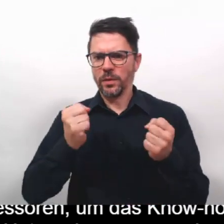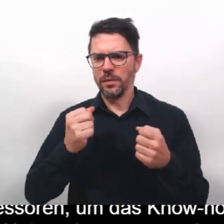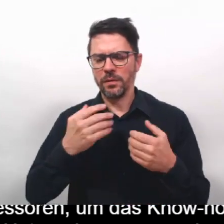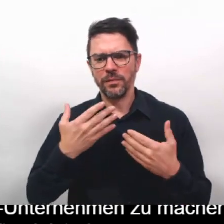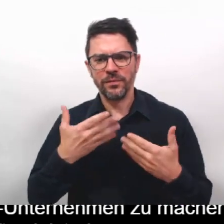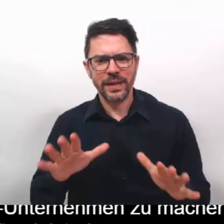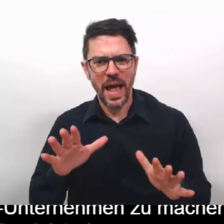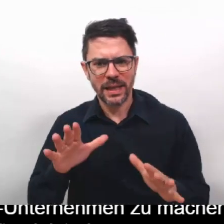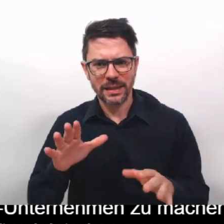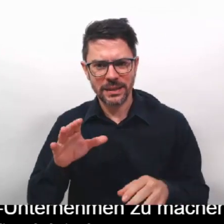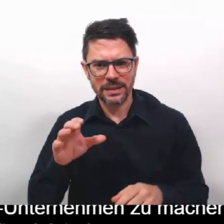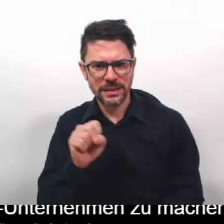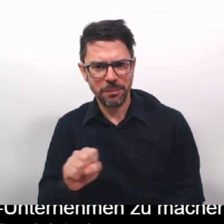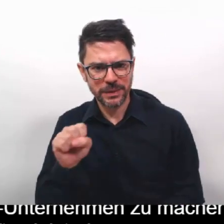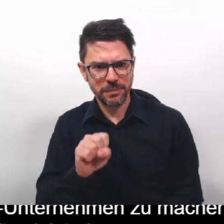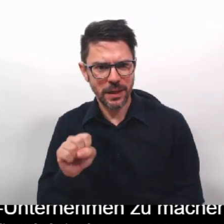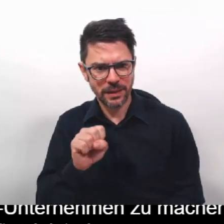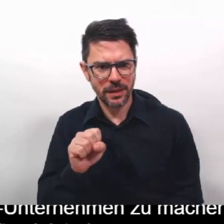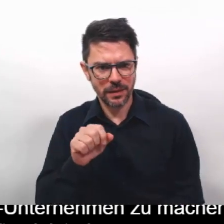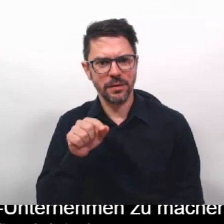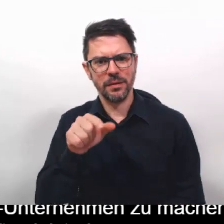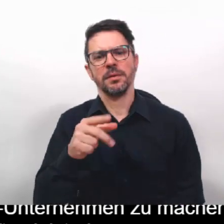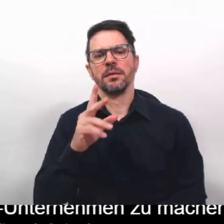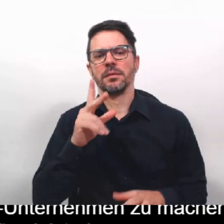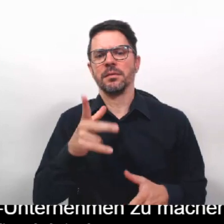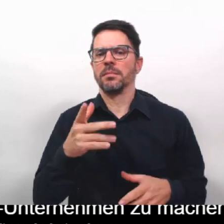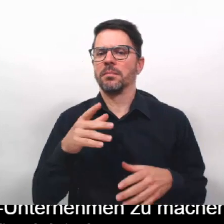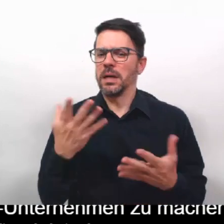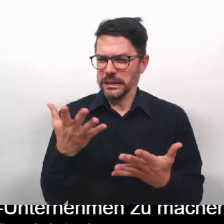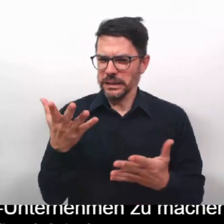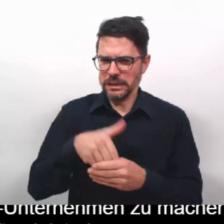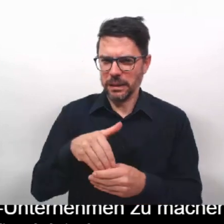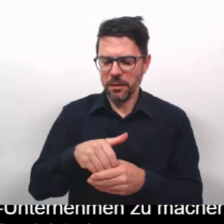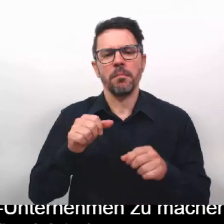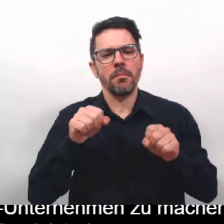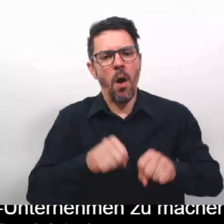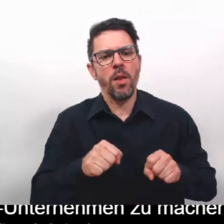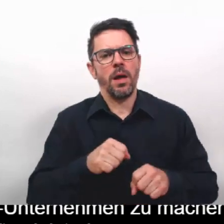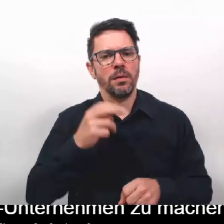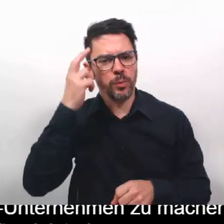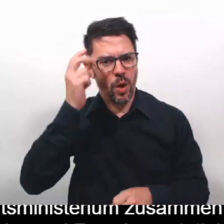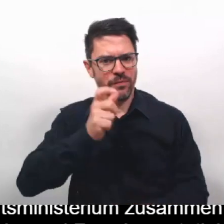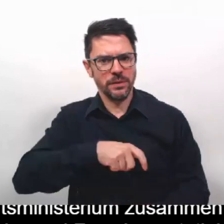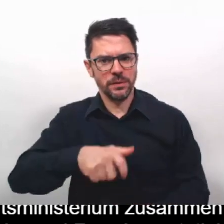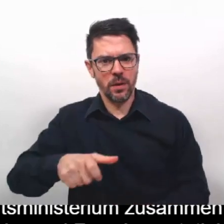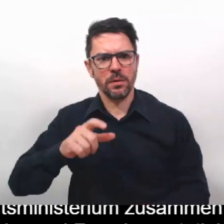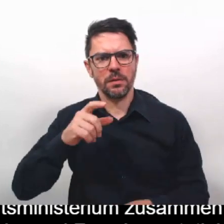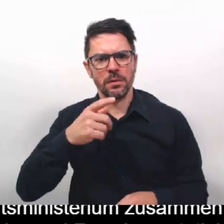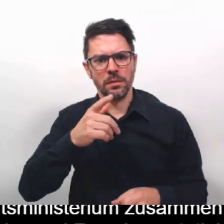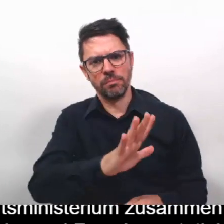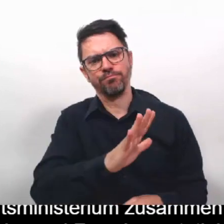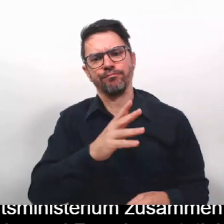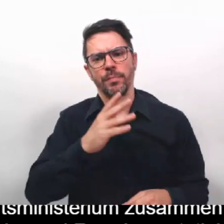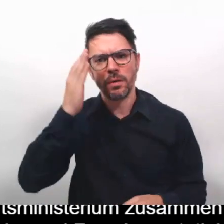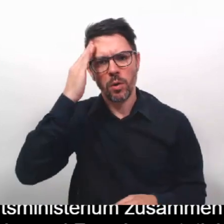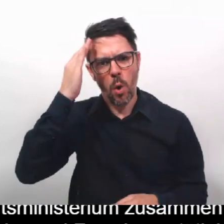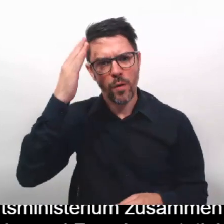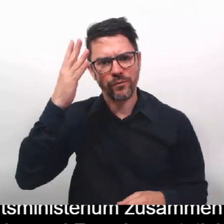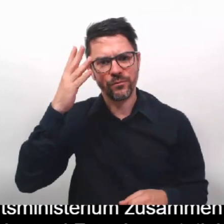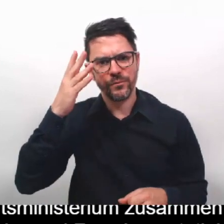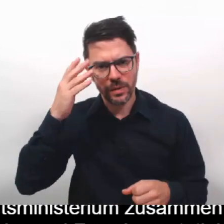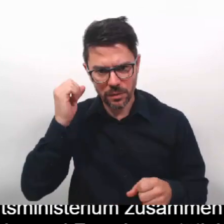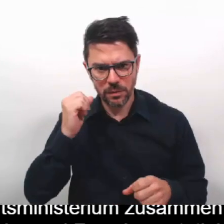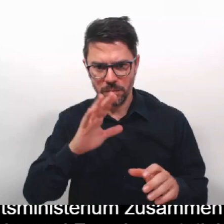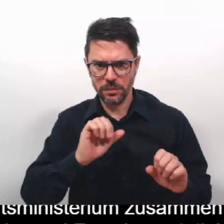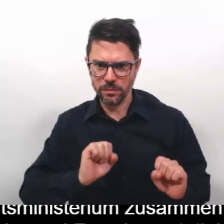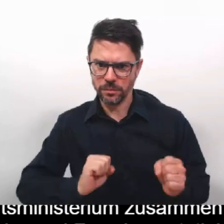im Sinne von lebenslangem Lernen die Dinge deutlich erleichtern und verbessern. Meine sehr geehrten Damen und Herren, das Thema Lehre ist